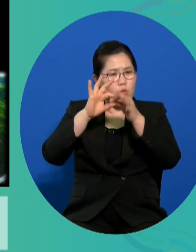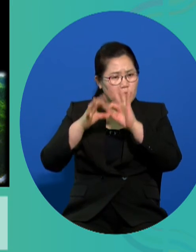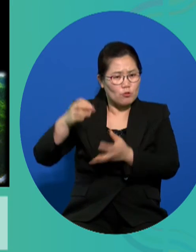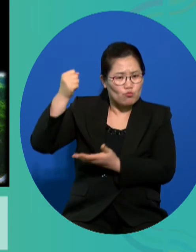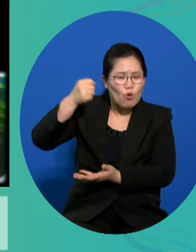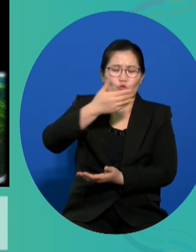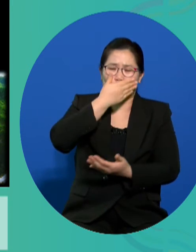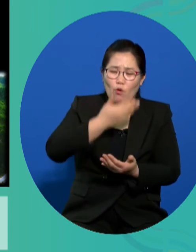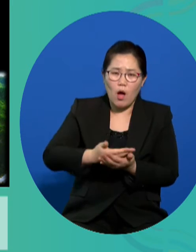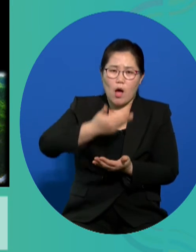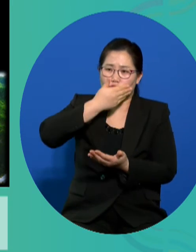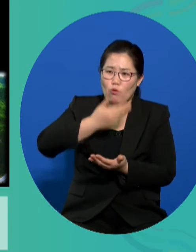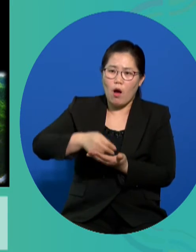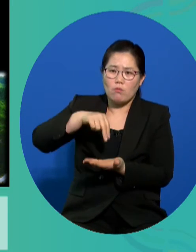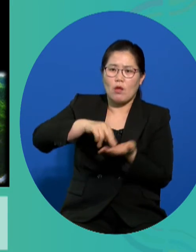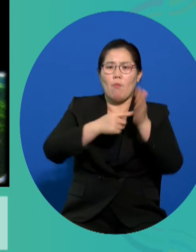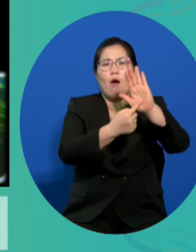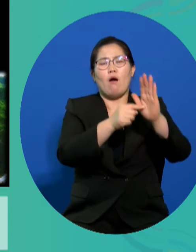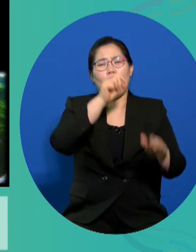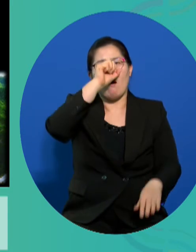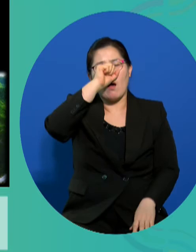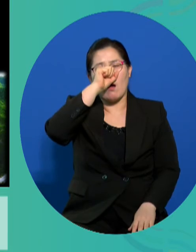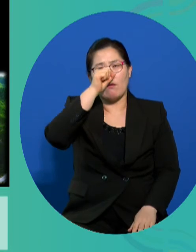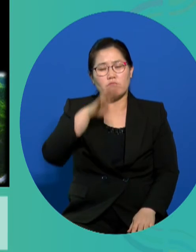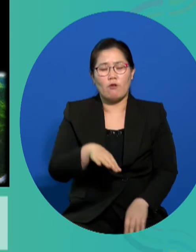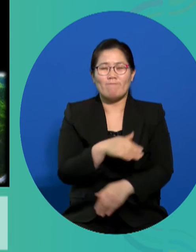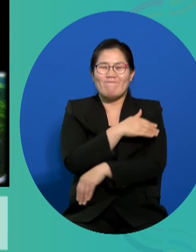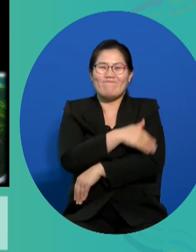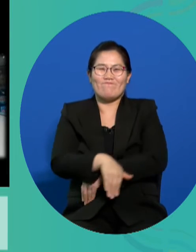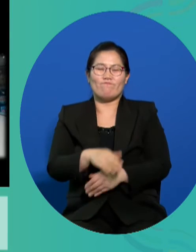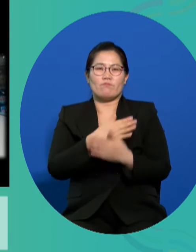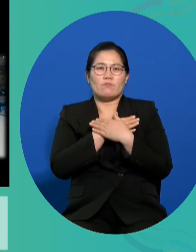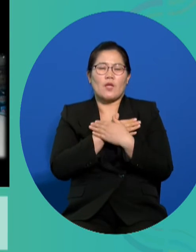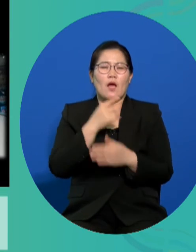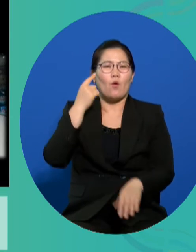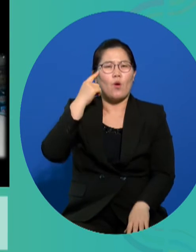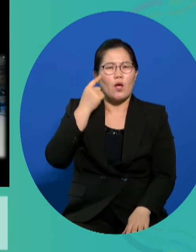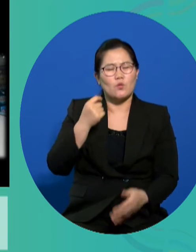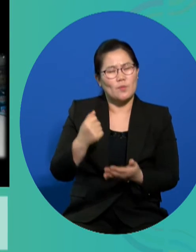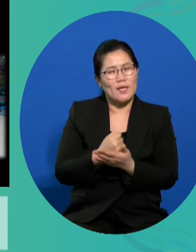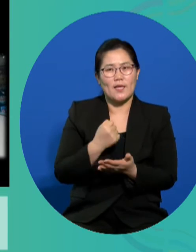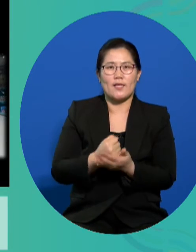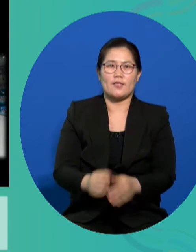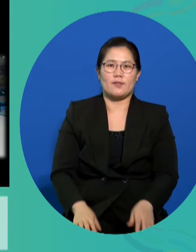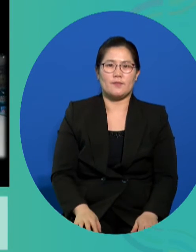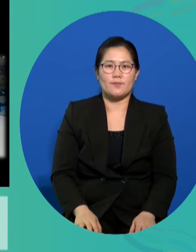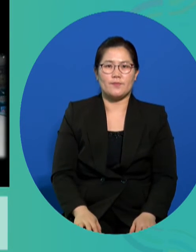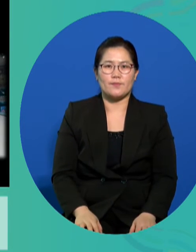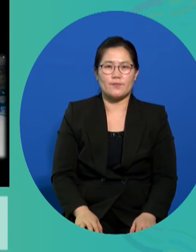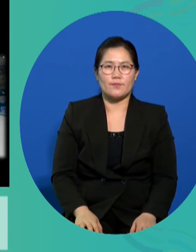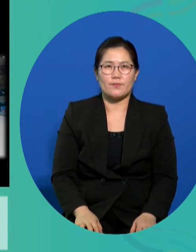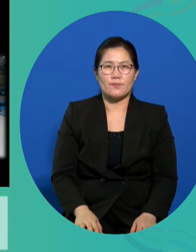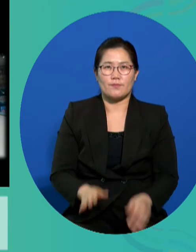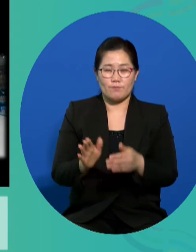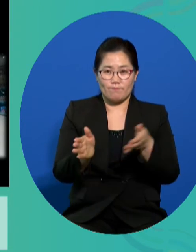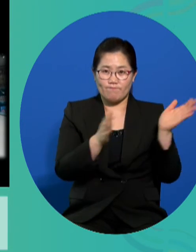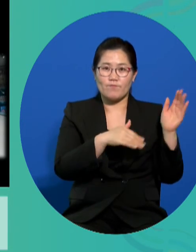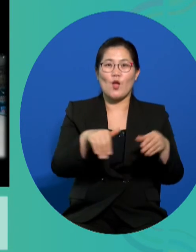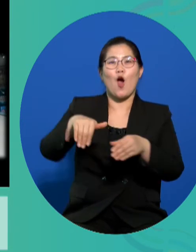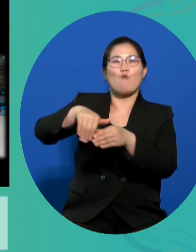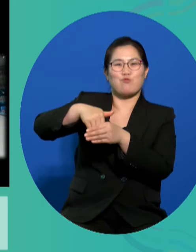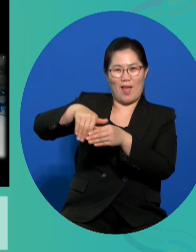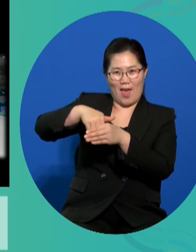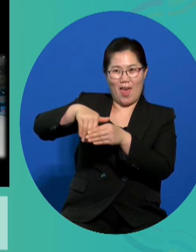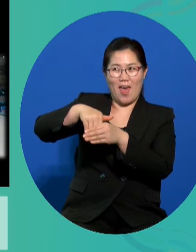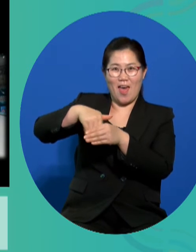수 있게끔 이런 그림을 만들면 더 좋지 않을까 이런 생각을 합니다. 좀 빨리 지나가겠습니다. 문화라는 측면에서 드림 프로그램